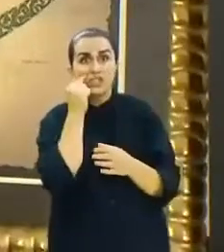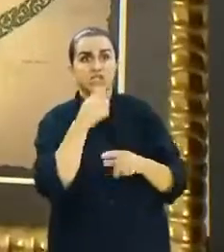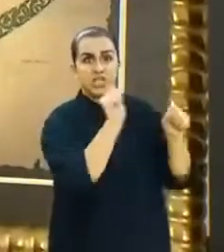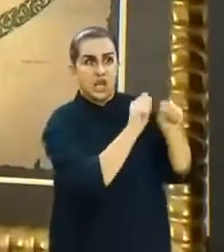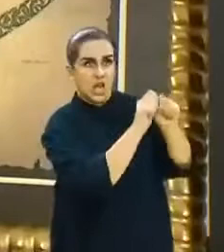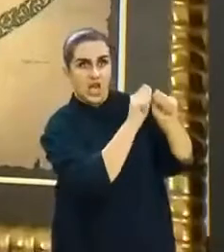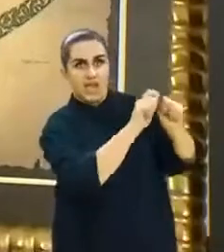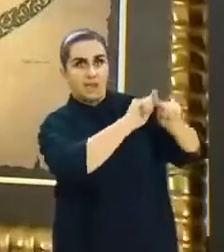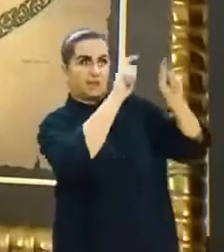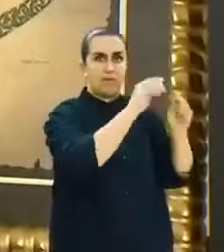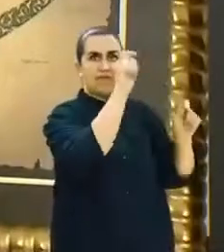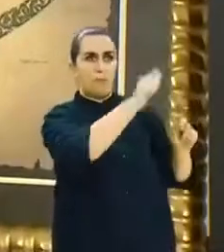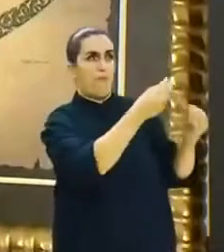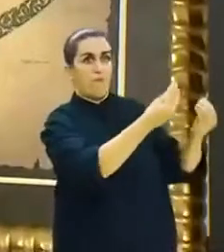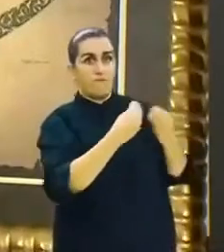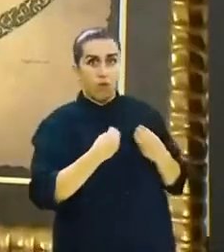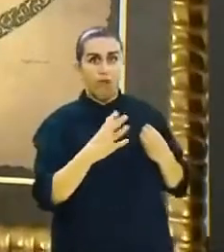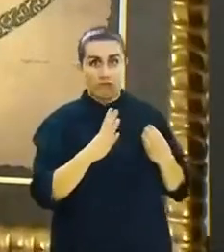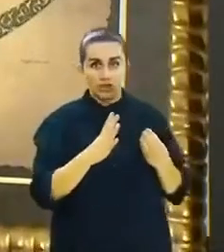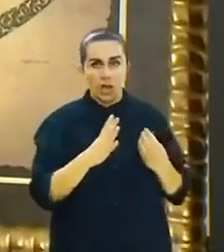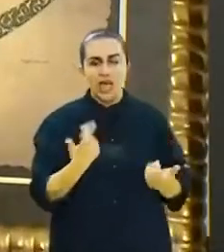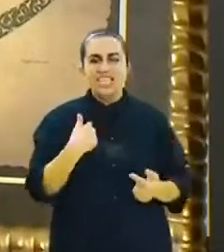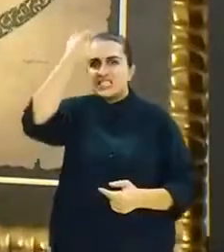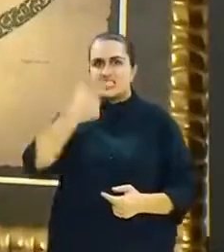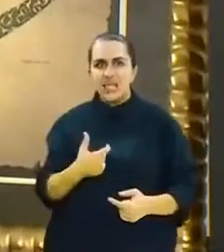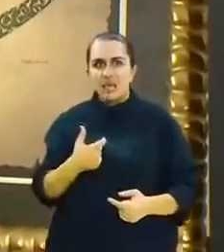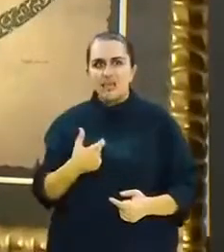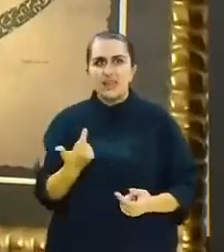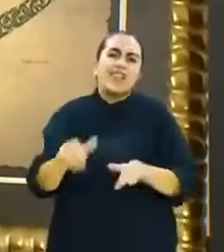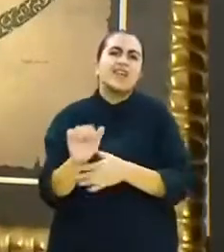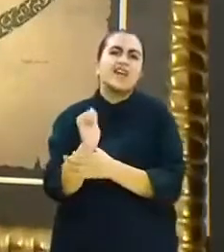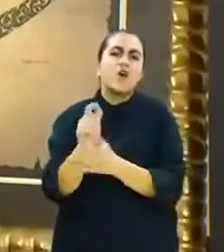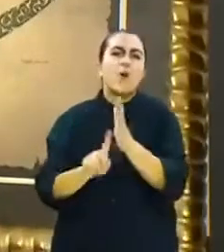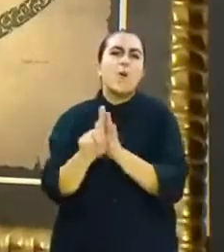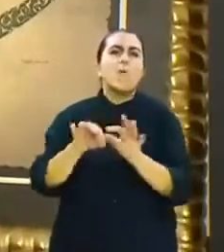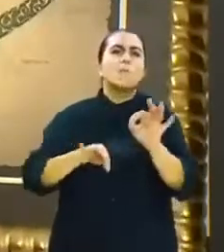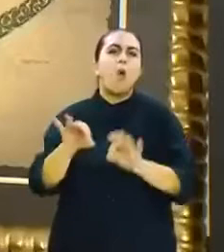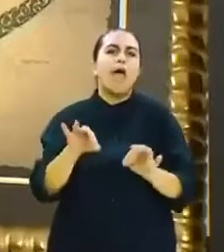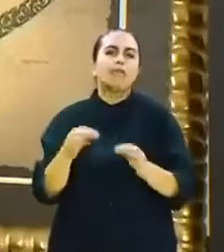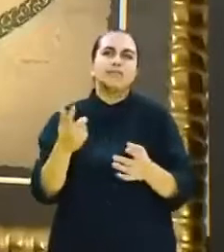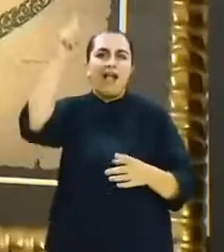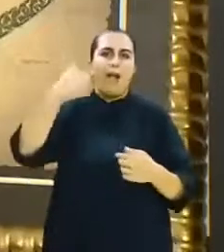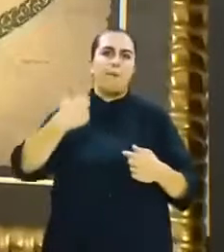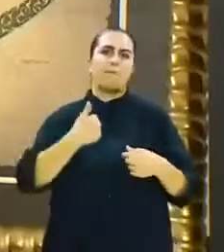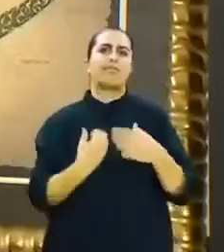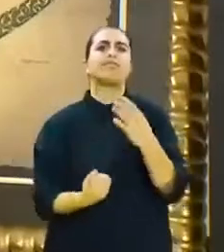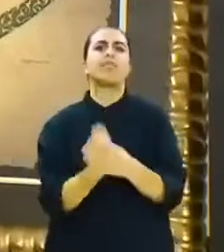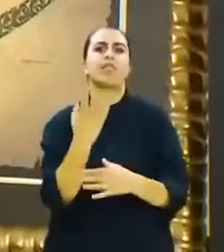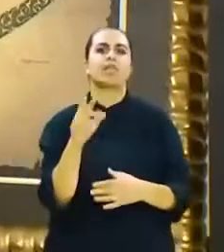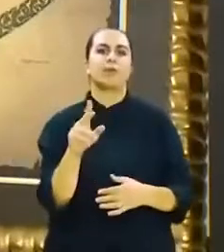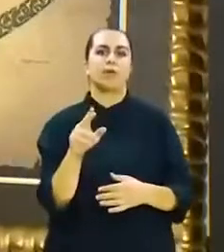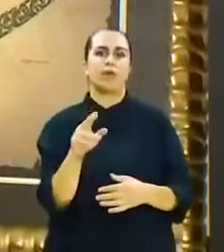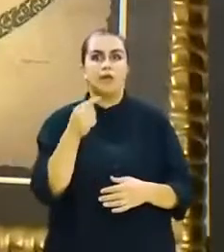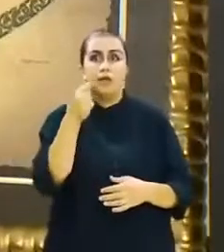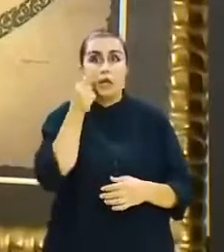mühendisi varsa bu insanın bir mühendisinin olmaması atla zayi bir şey insan aklını getirmeli ki böyle bir şey